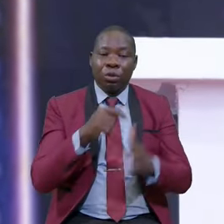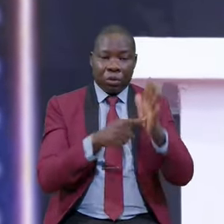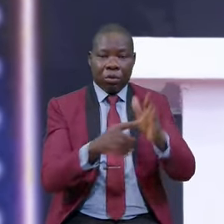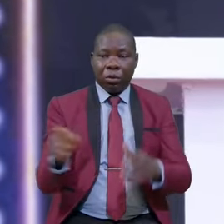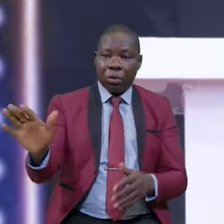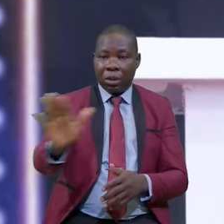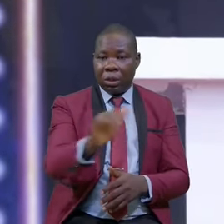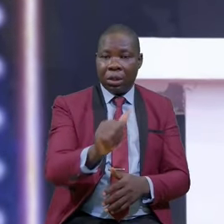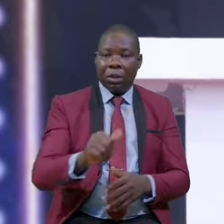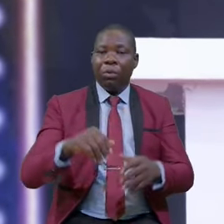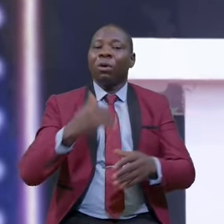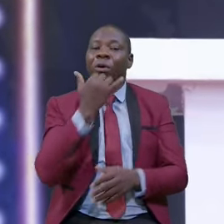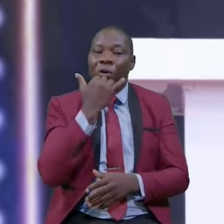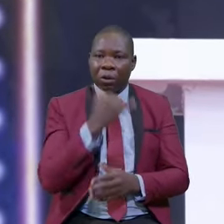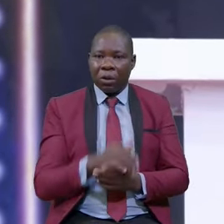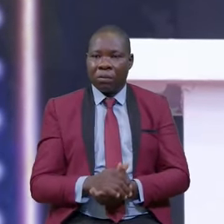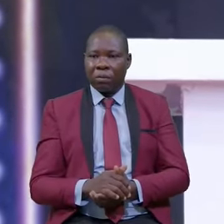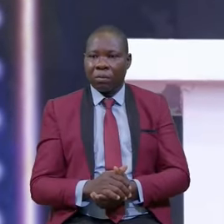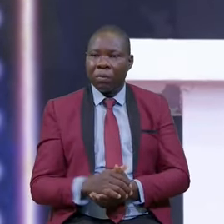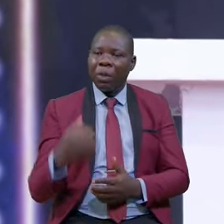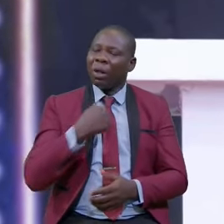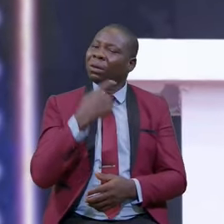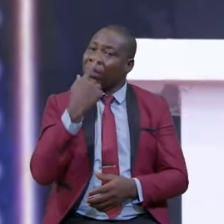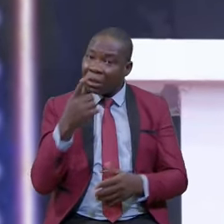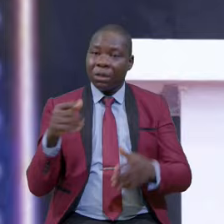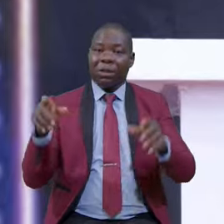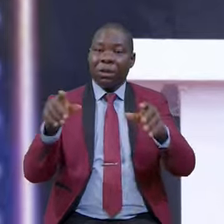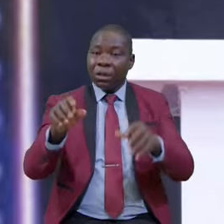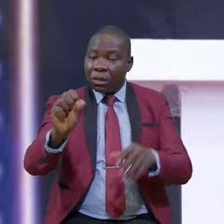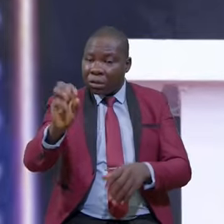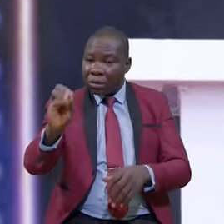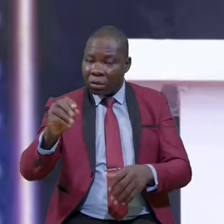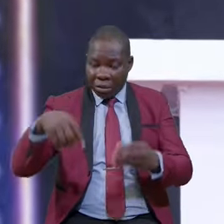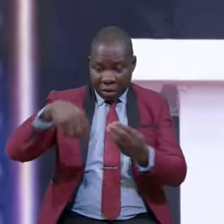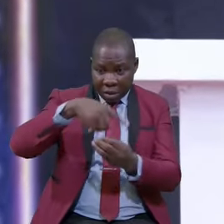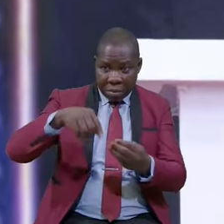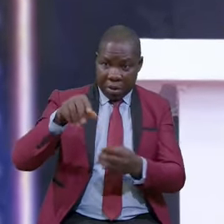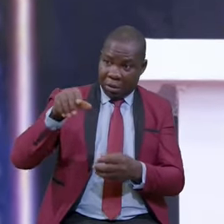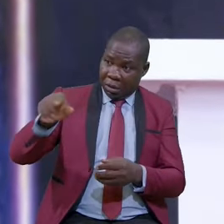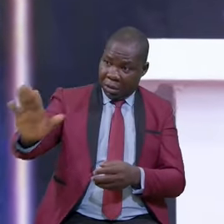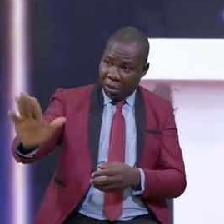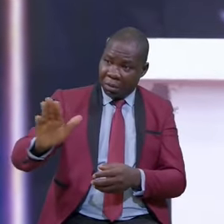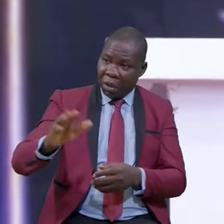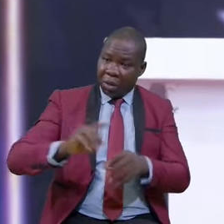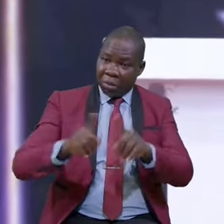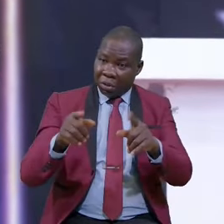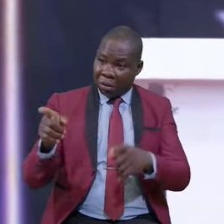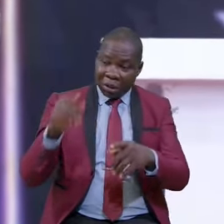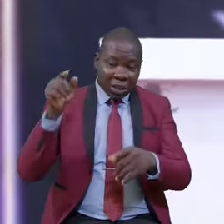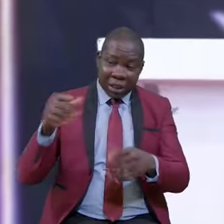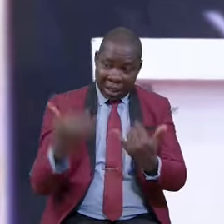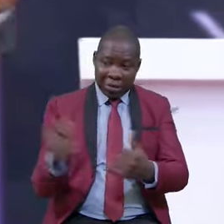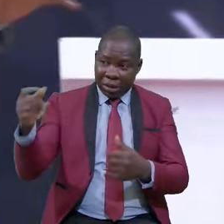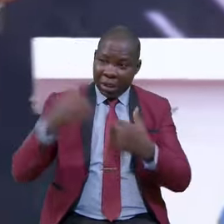dit ça. On a dit ça sur cet homme. Maintenant, il a la vérité de ce que nous avons dit. Et